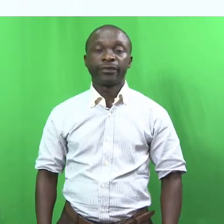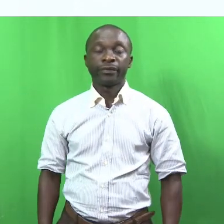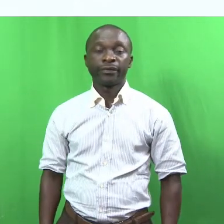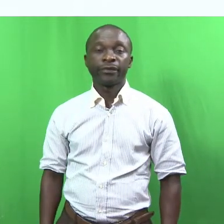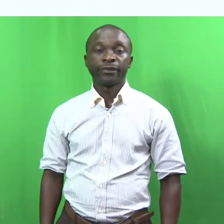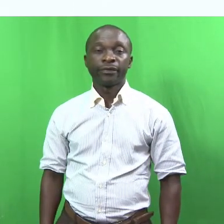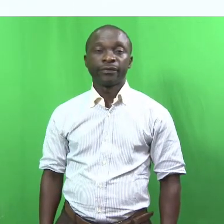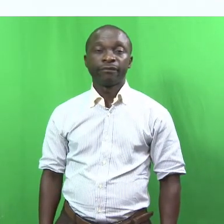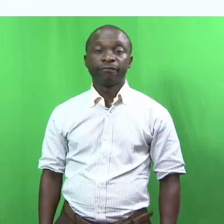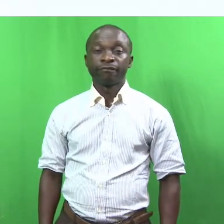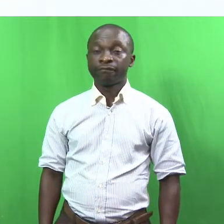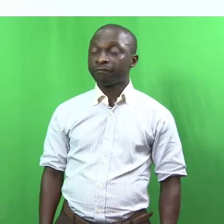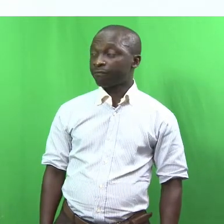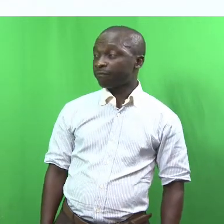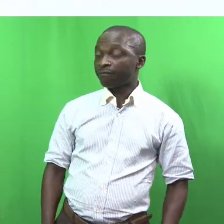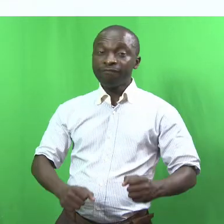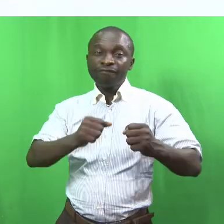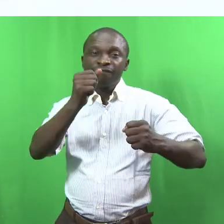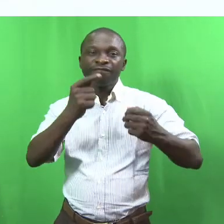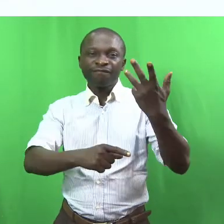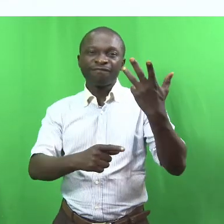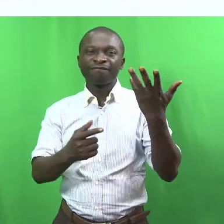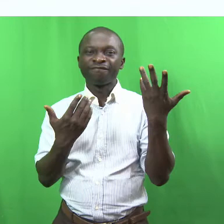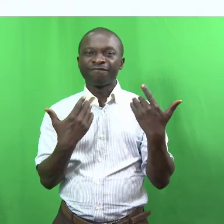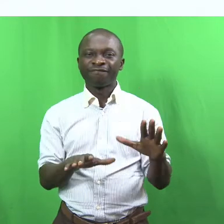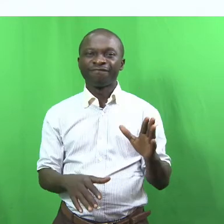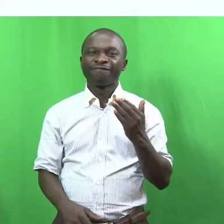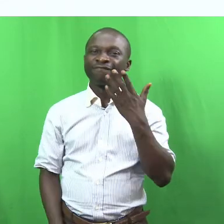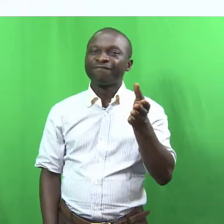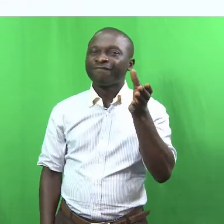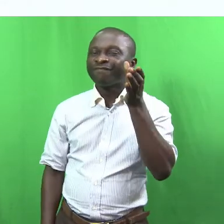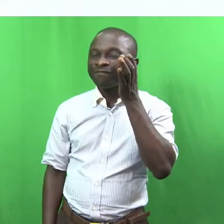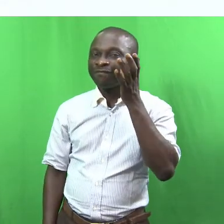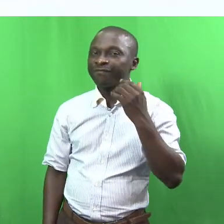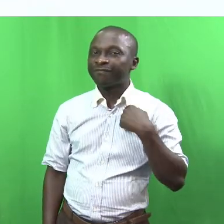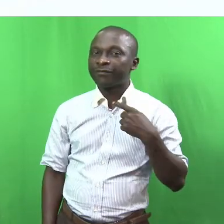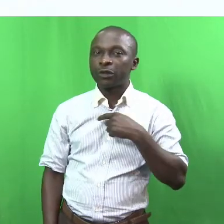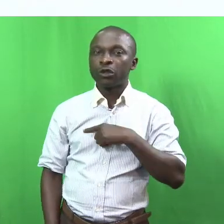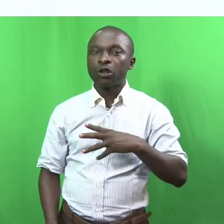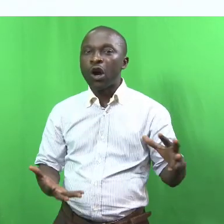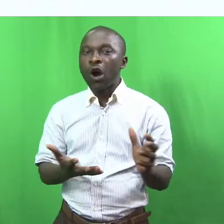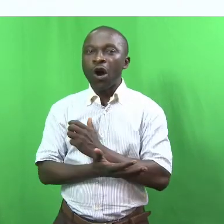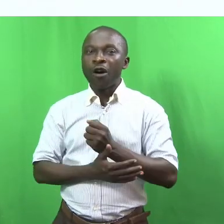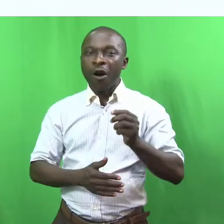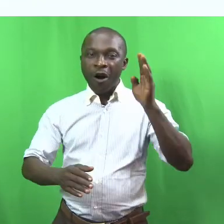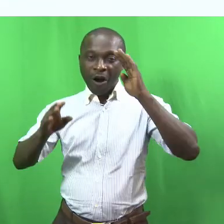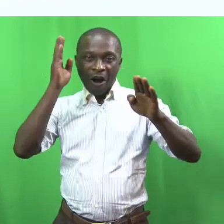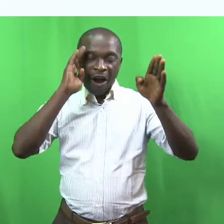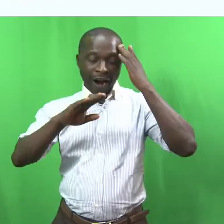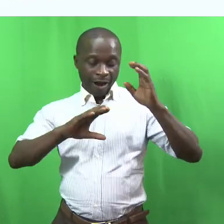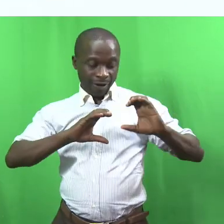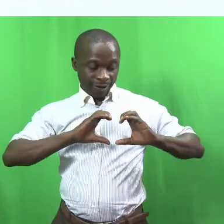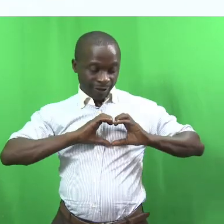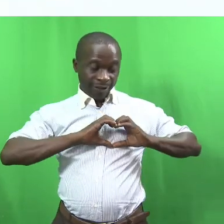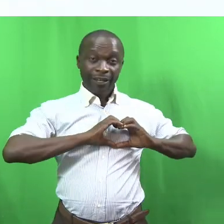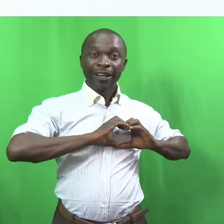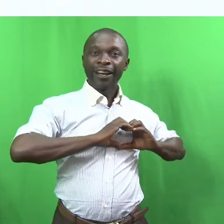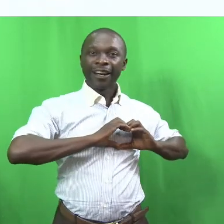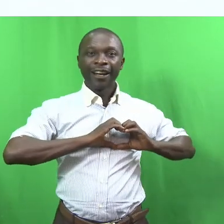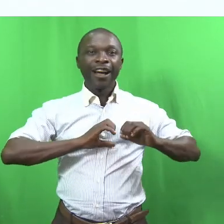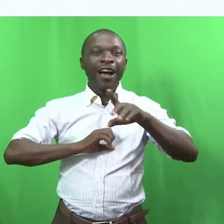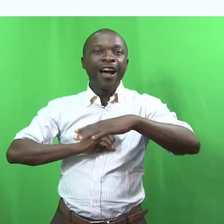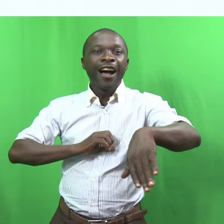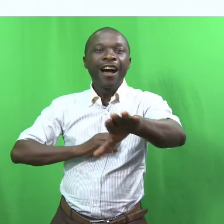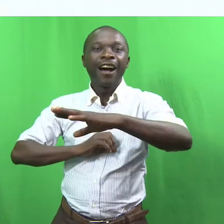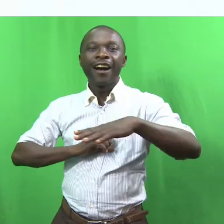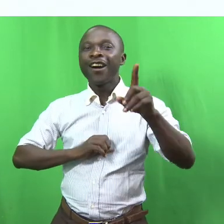Dans un terme à ce journal, merci de l'avoir écouté et nous saluons une fois de plus avec beaucoup de cœur toute la communauté